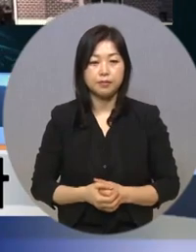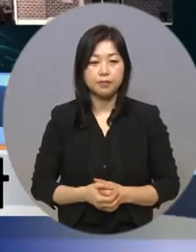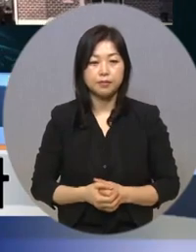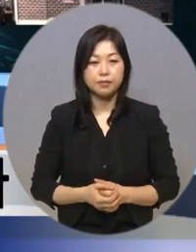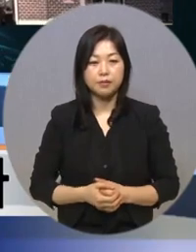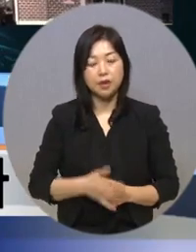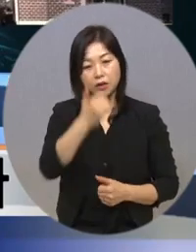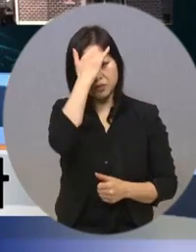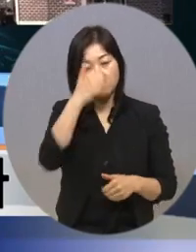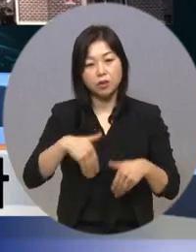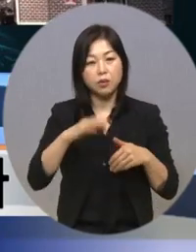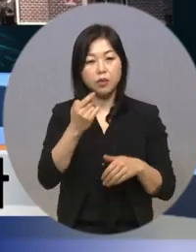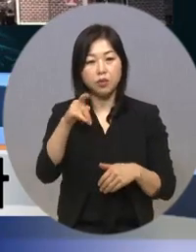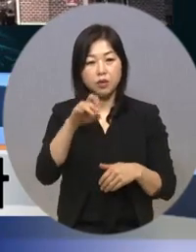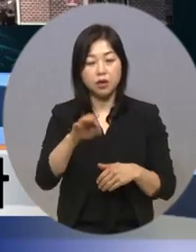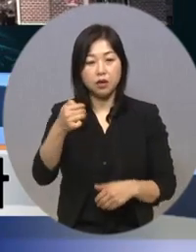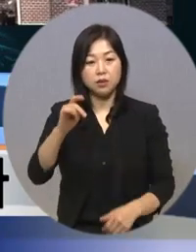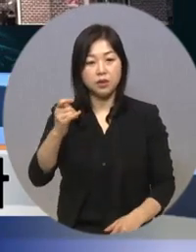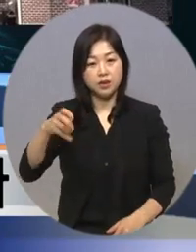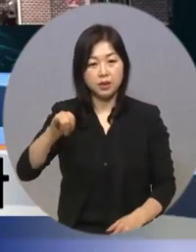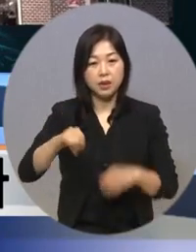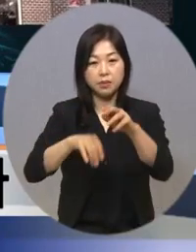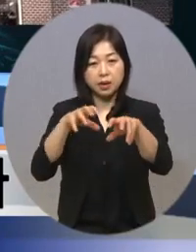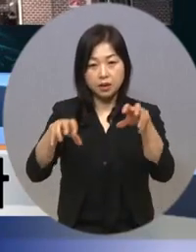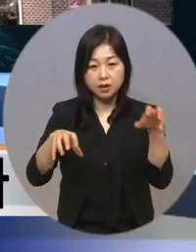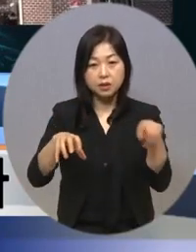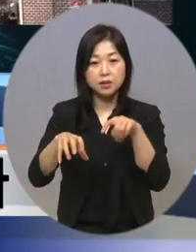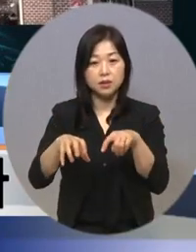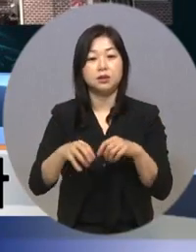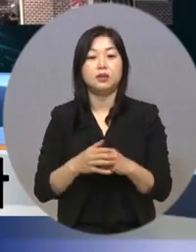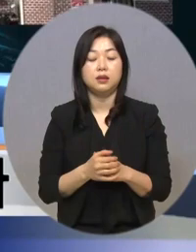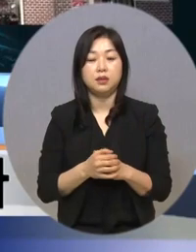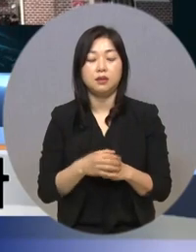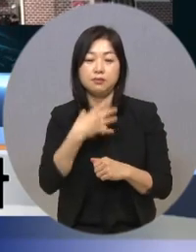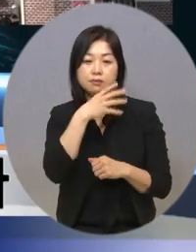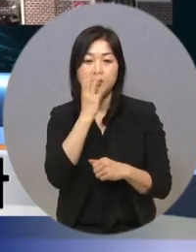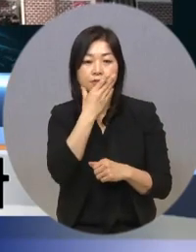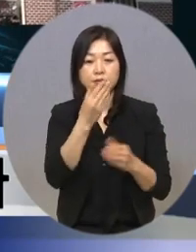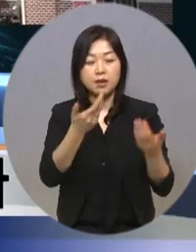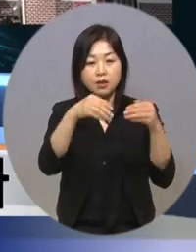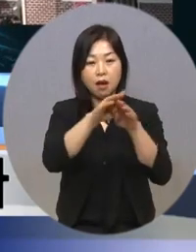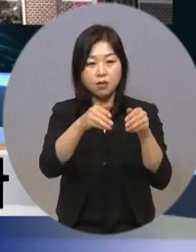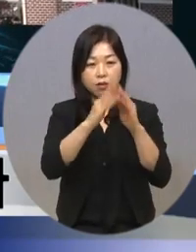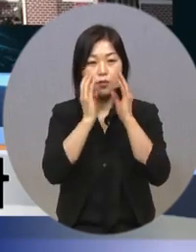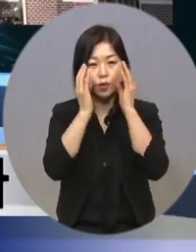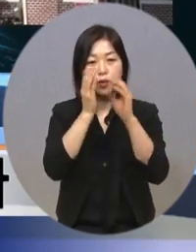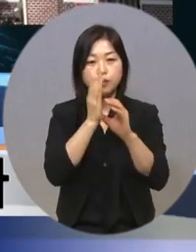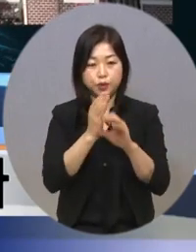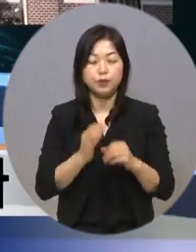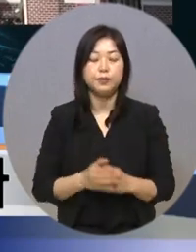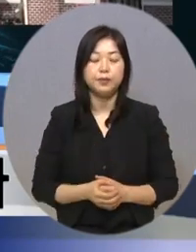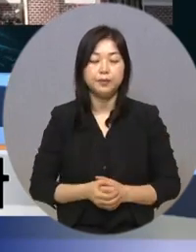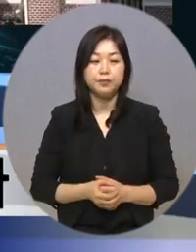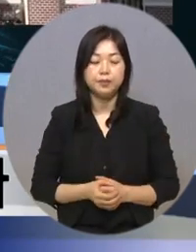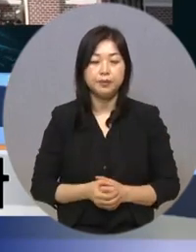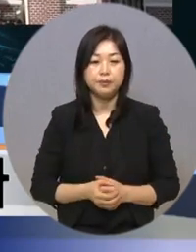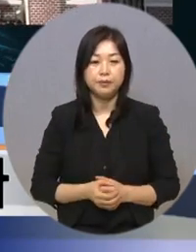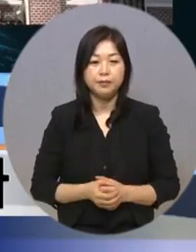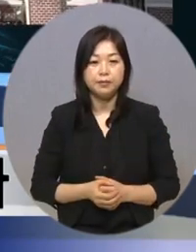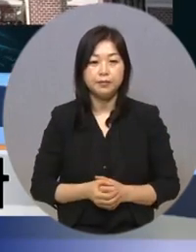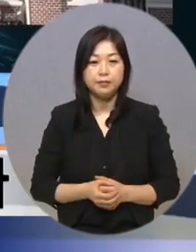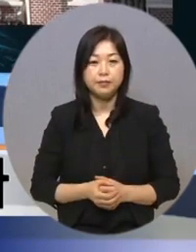충남 보령시 음현리 마을의 주민들이 직접 실버복지타운 설립을 위해 힘쓰고 있습니다. 보도에 이종석